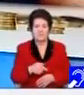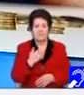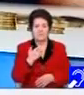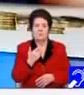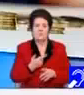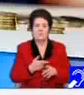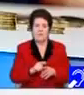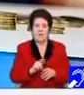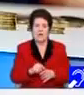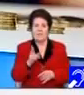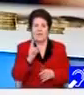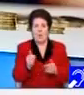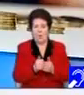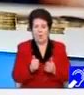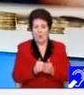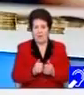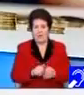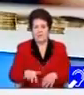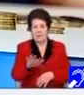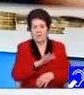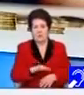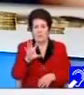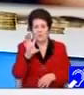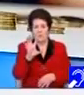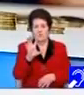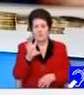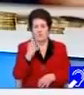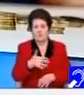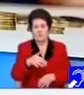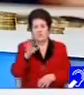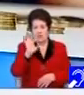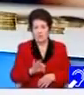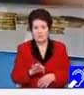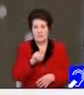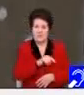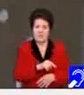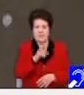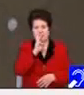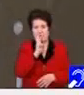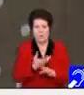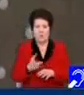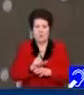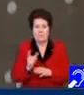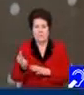a susținut că doi colegi care fac aceeași muncă sunt plătiți cu 50% mai mult decât ea.